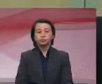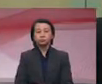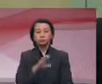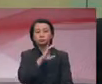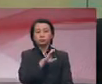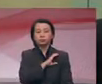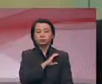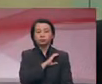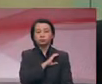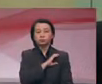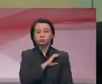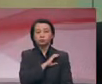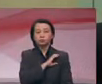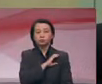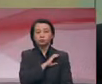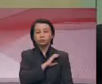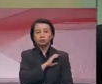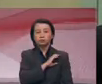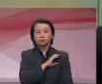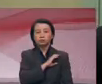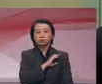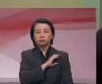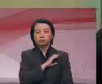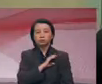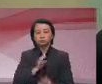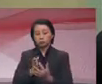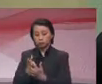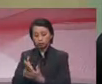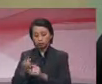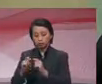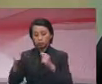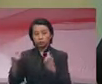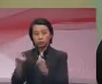Polis Diraja Malaysia melalui